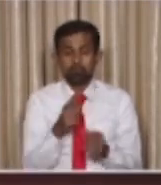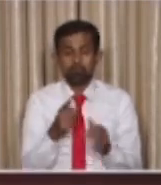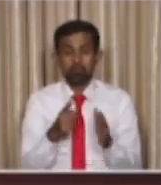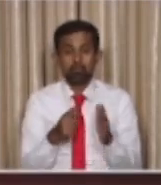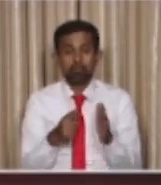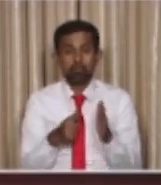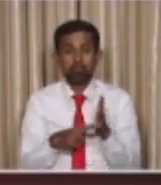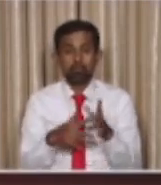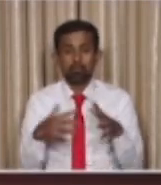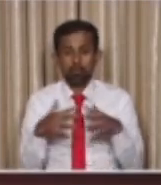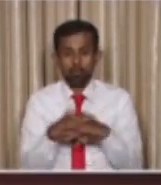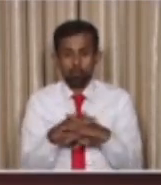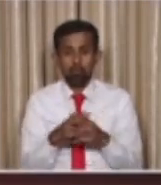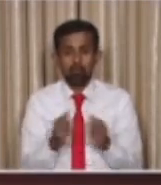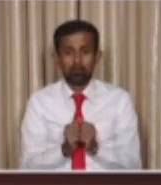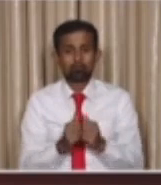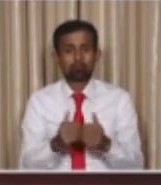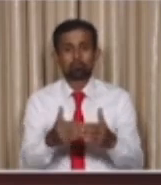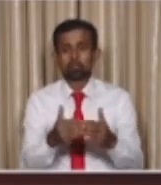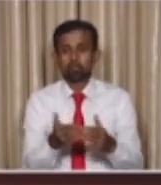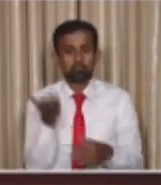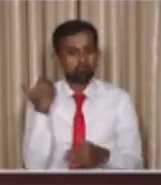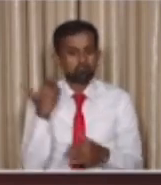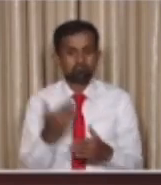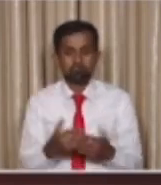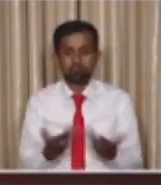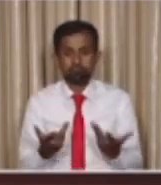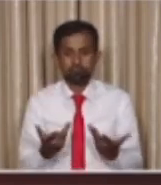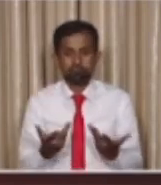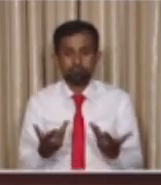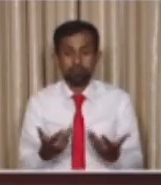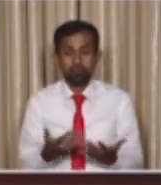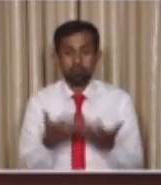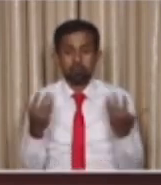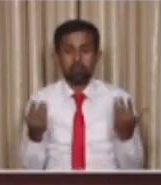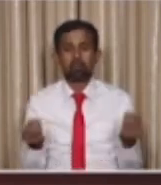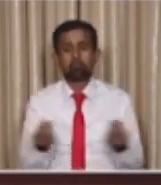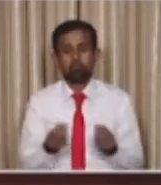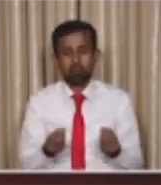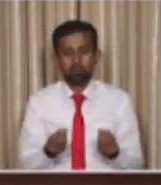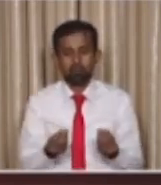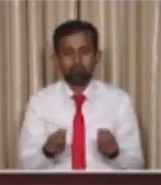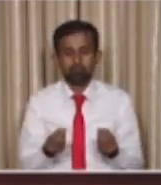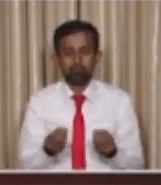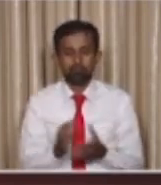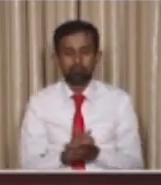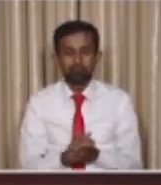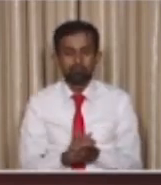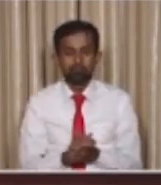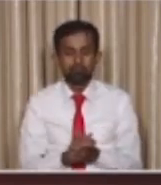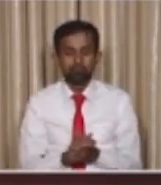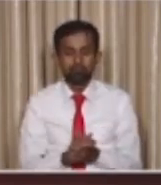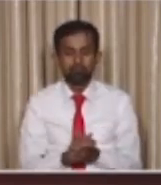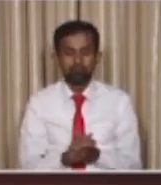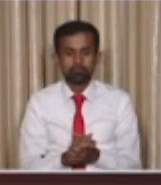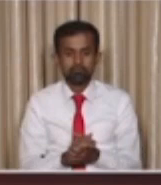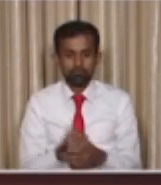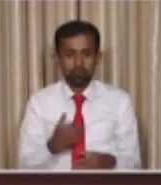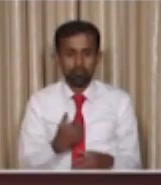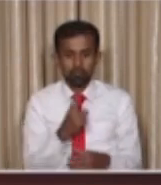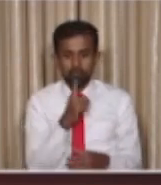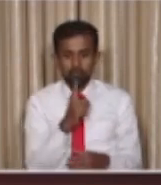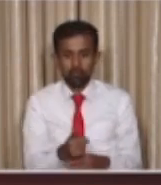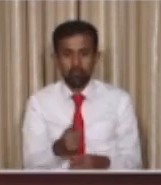නීතිමය පියවර ගැනීමක් කවදාකවත් සිද්ධ වෙලා තිබෙනවද කියලා. මෙතන තමයි ලොකුම අඩුව. ඒ නිසා මූලාසනාරෝඩ මන්ත්‍රීතුමනි මම කියන්න